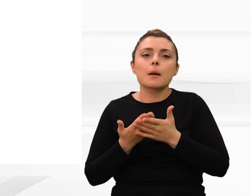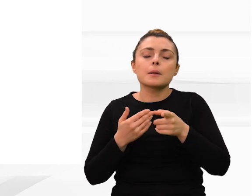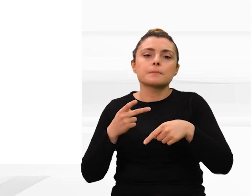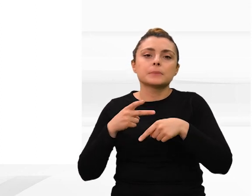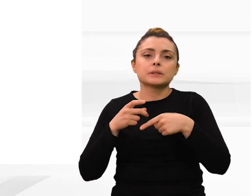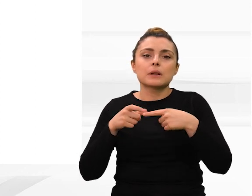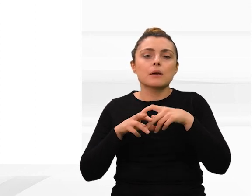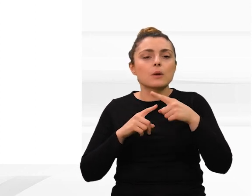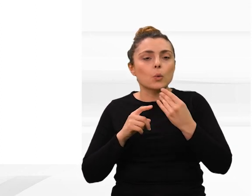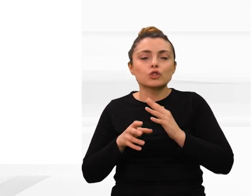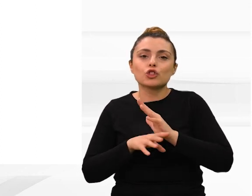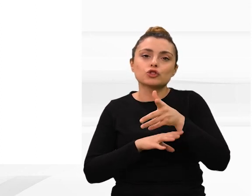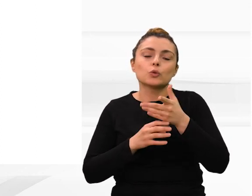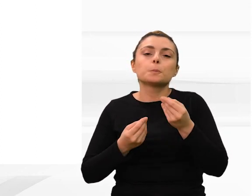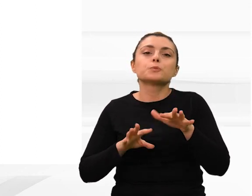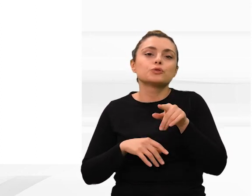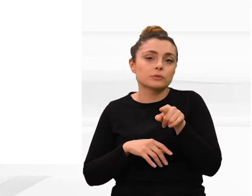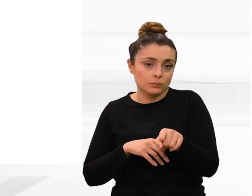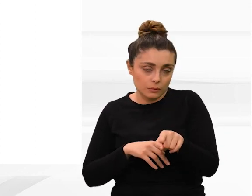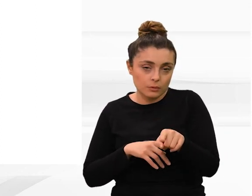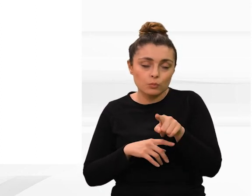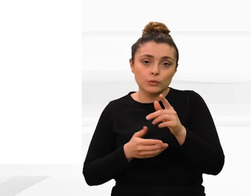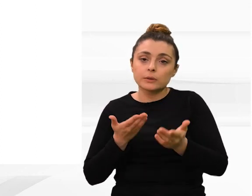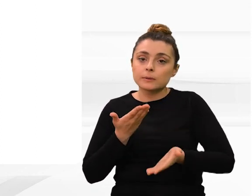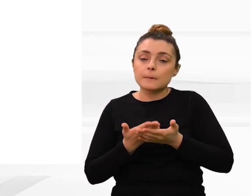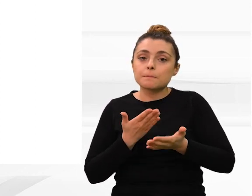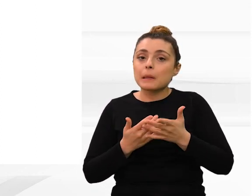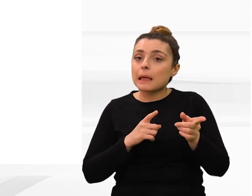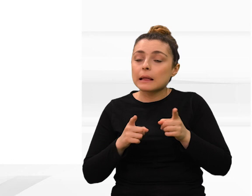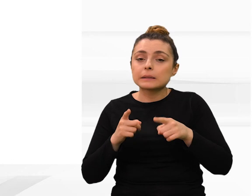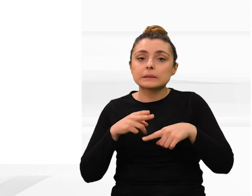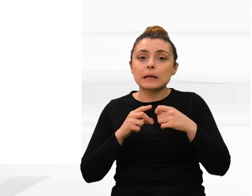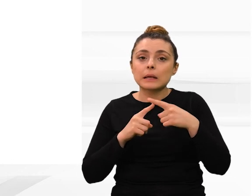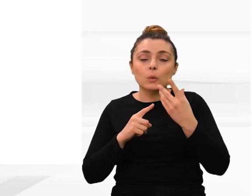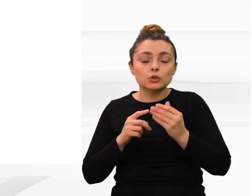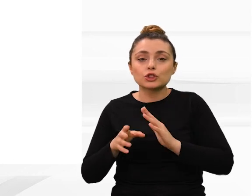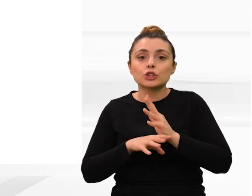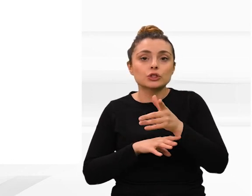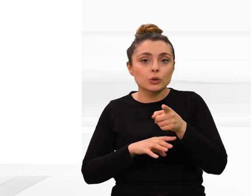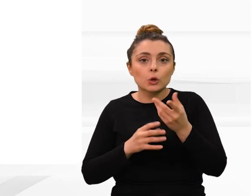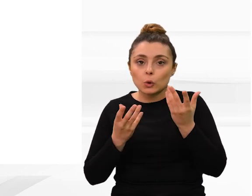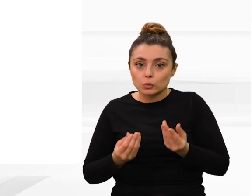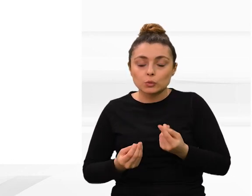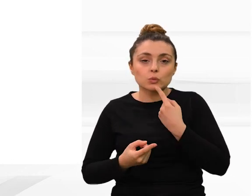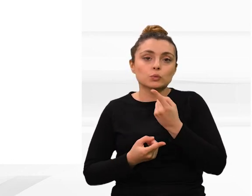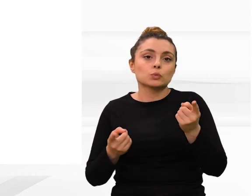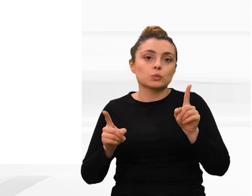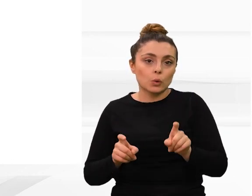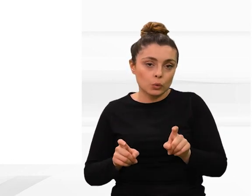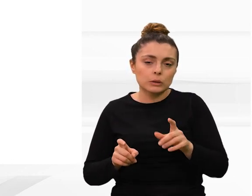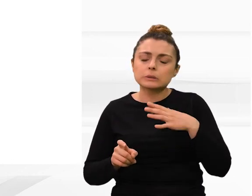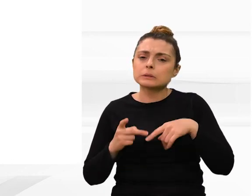zekat olarak geçerli sayılmaz Evet bu yardımlardan hangilerini zekat olarak geçerli olacağını soruyor